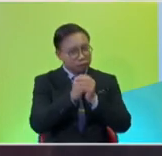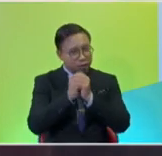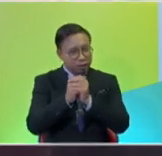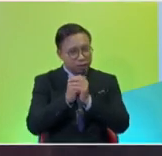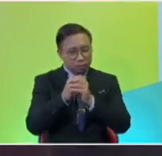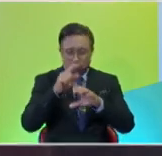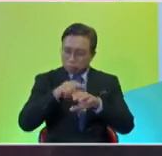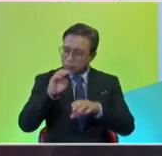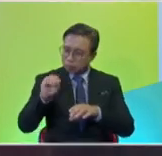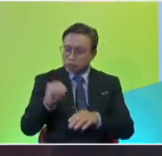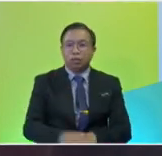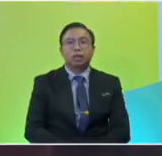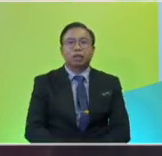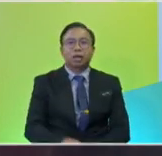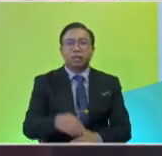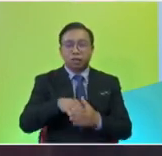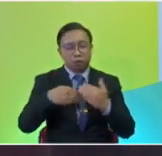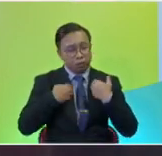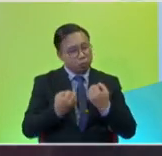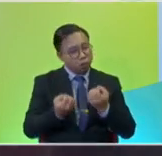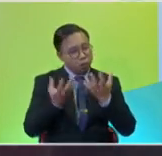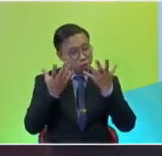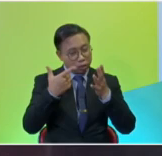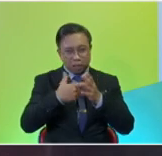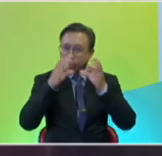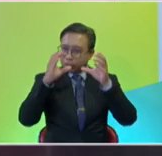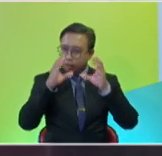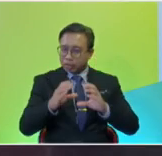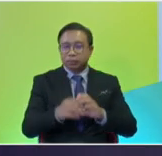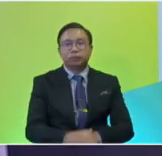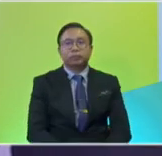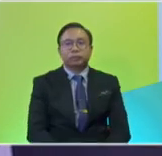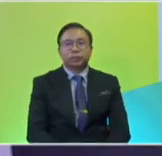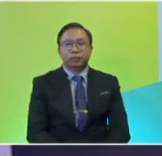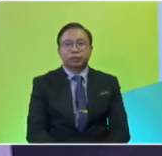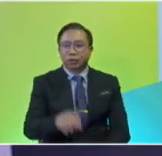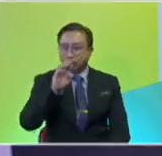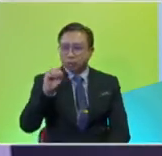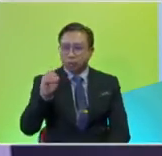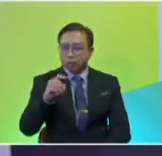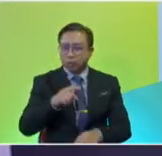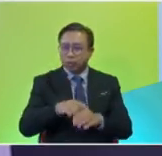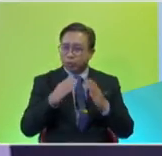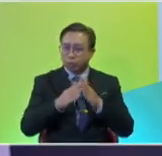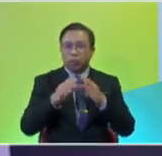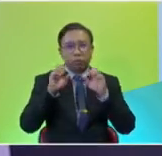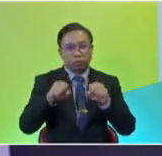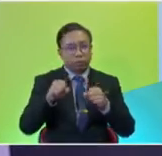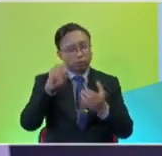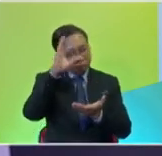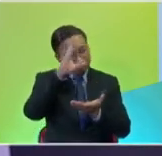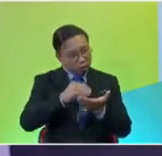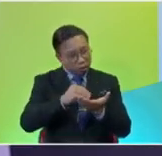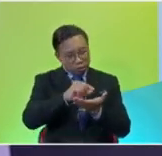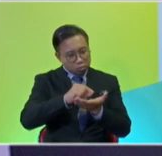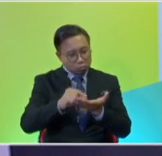sebenarnya dalamnya ada banyak lagi cara-caranya Jadi murid-murid di dalam rumah bolehlah cetakan apa